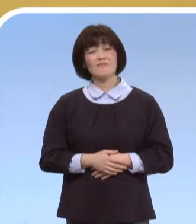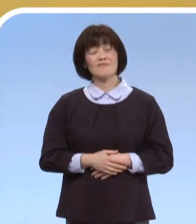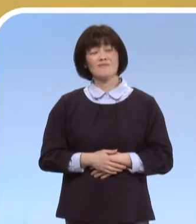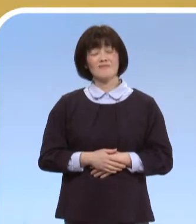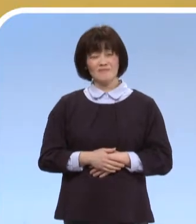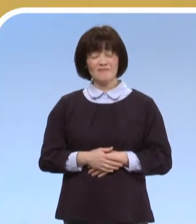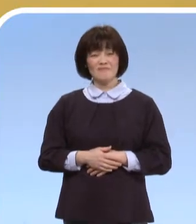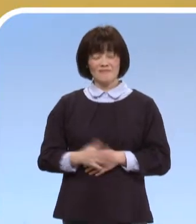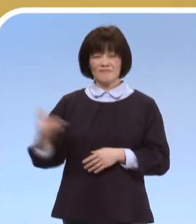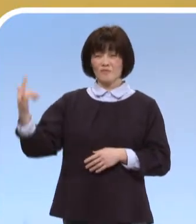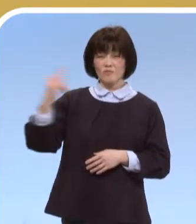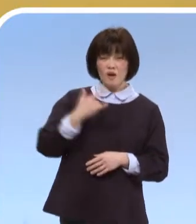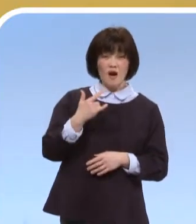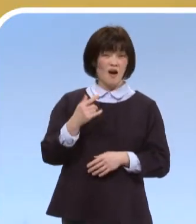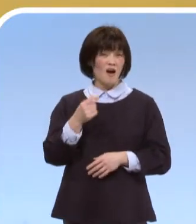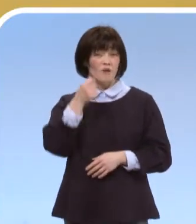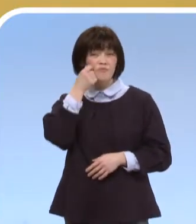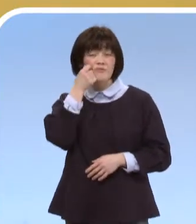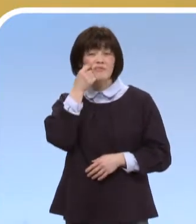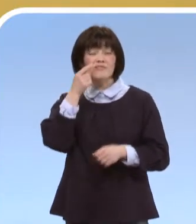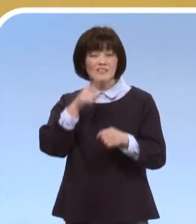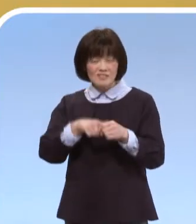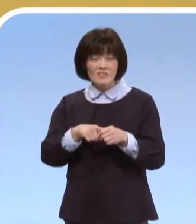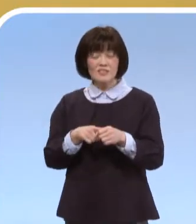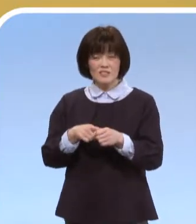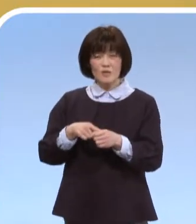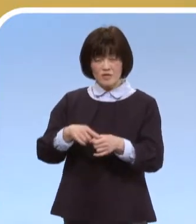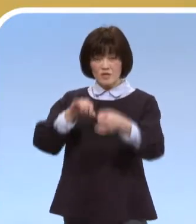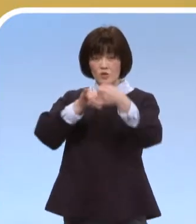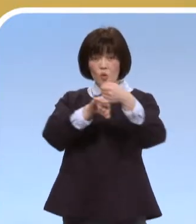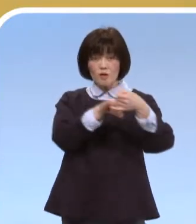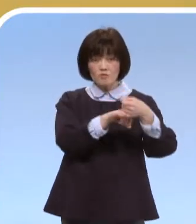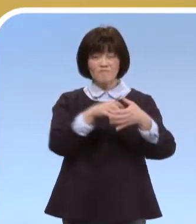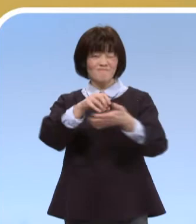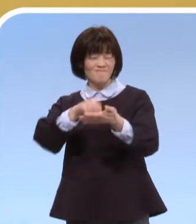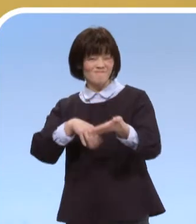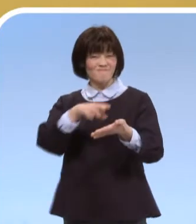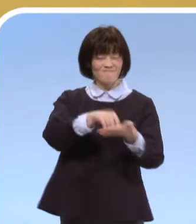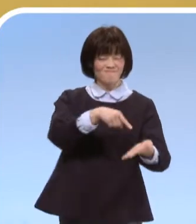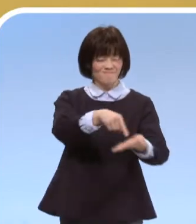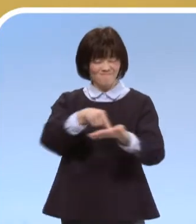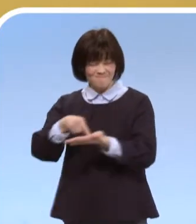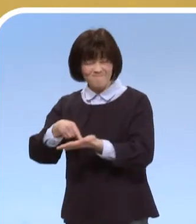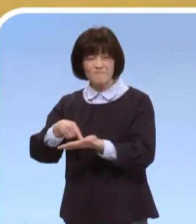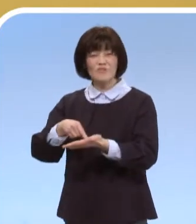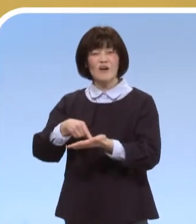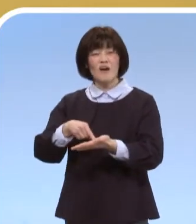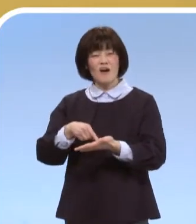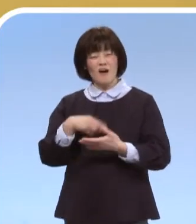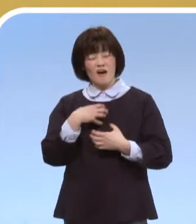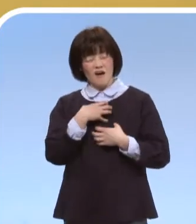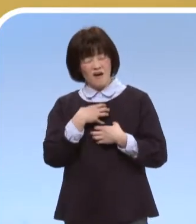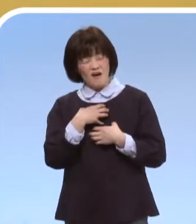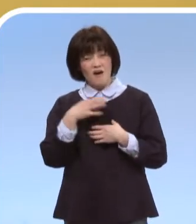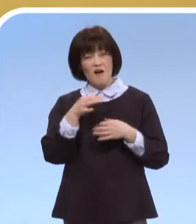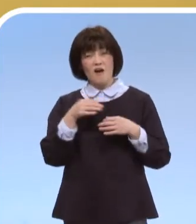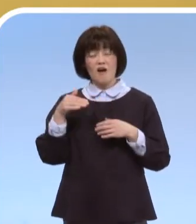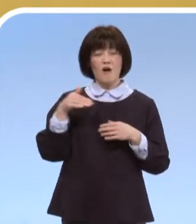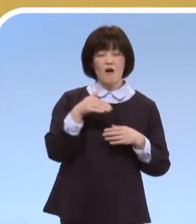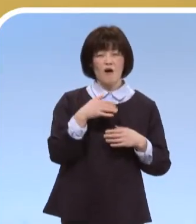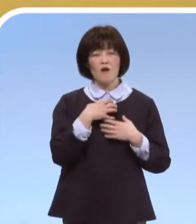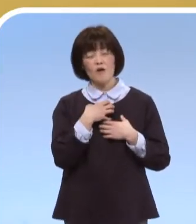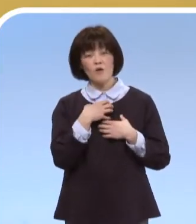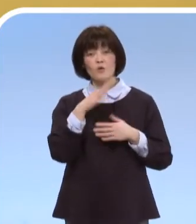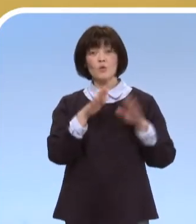ほとんどの旅行がもうキャンセル続きで、もうそのコロナ来た時はもう本当にどうしようみたいな形だったんですけ